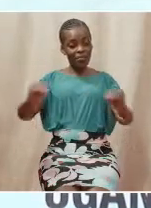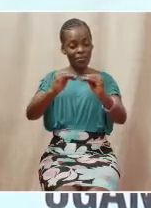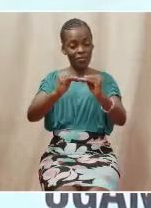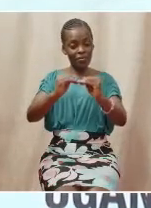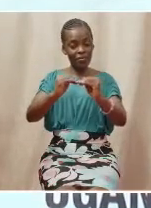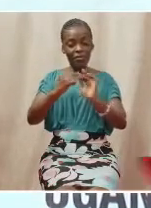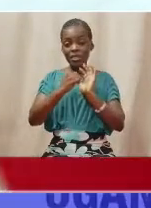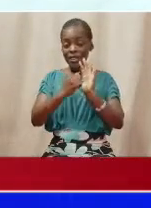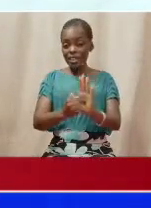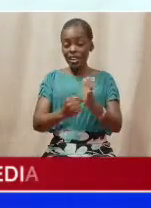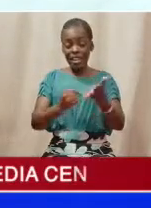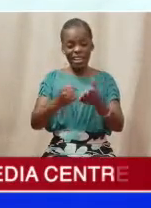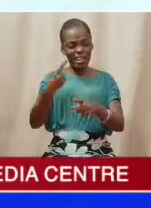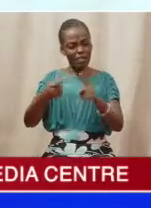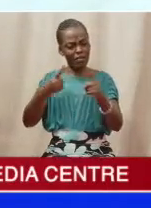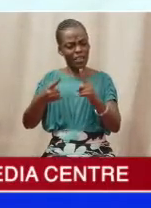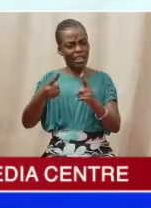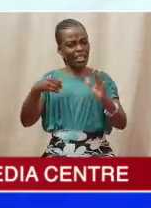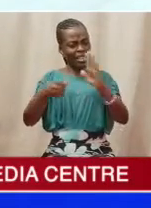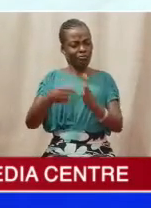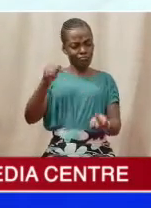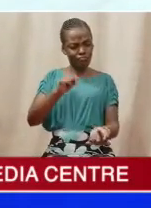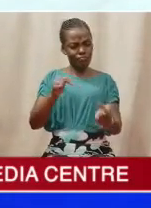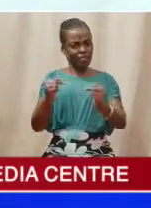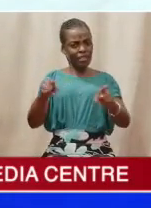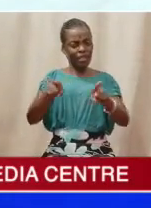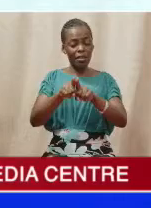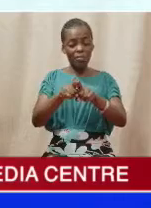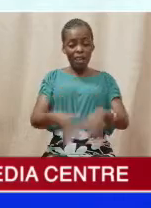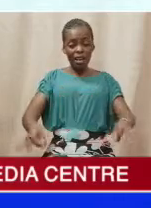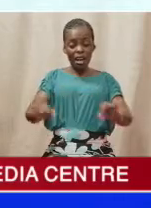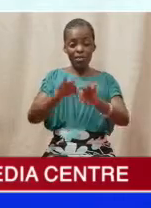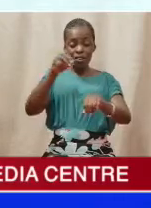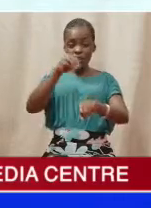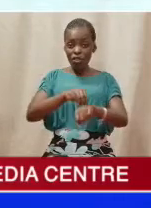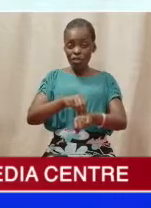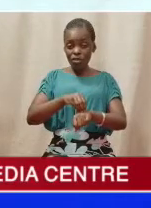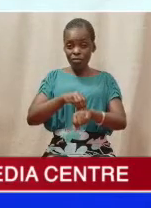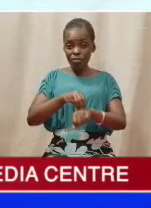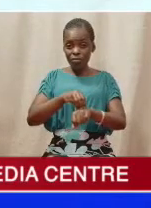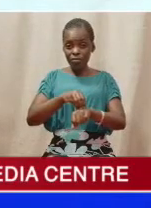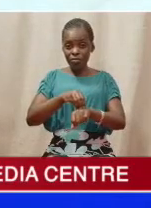nti waliwo ensonga zetukaanya n'endala tetukaanya